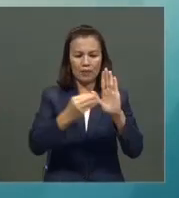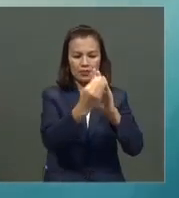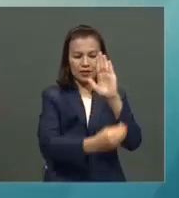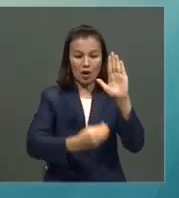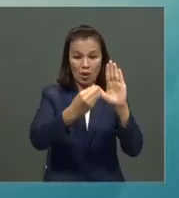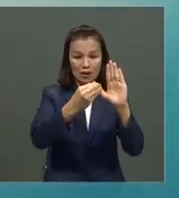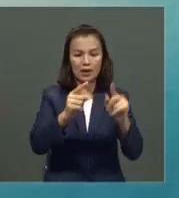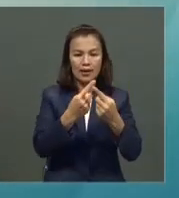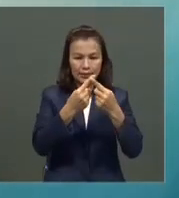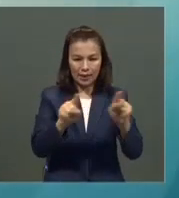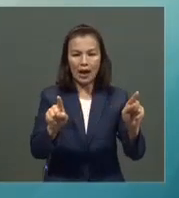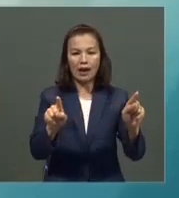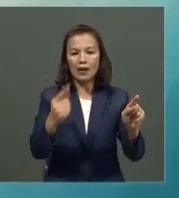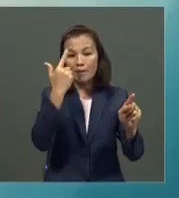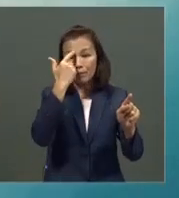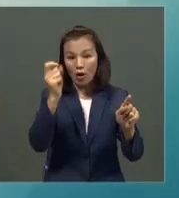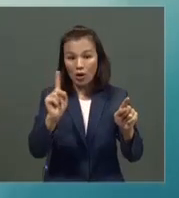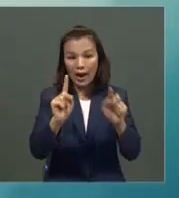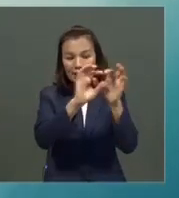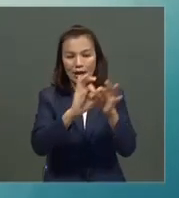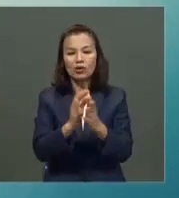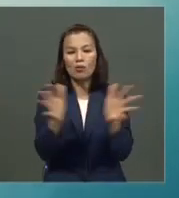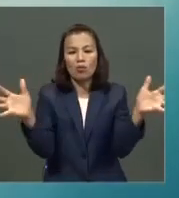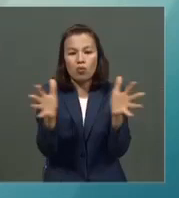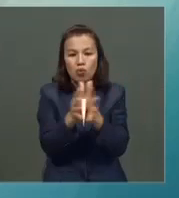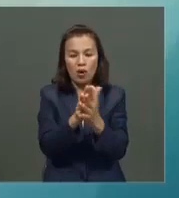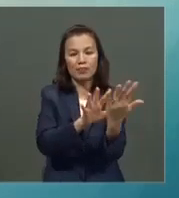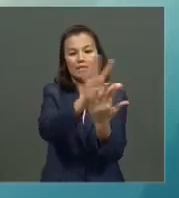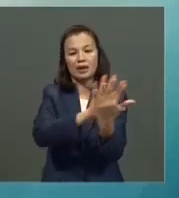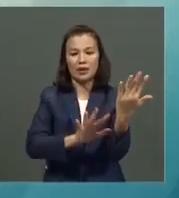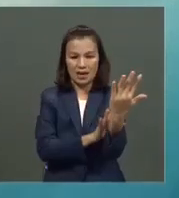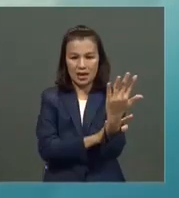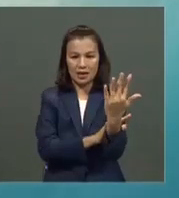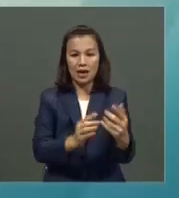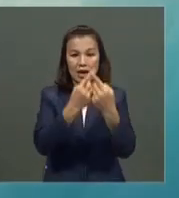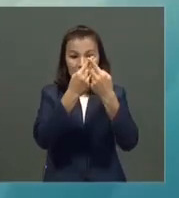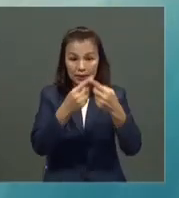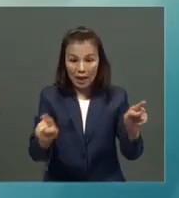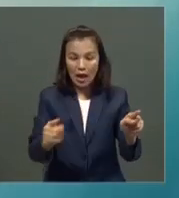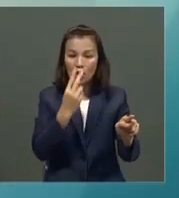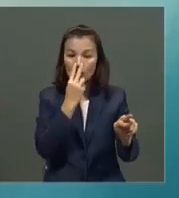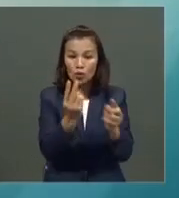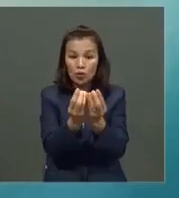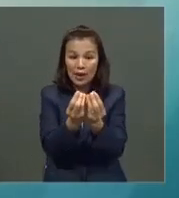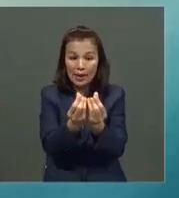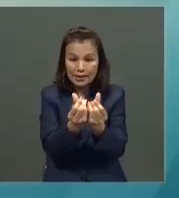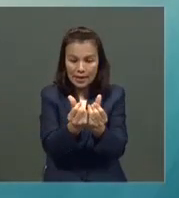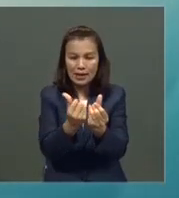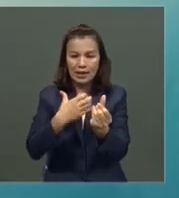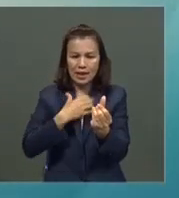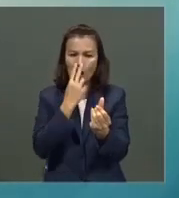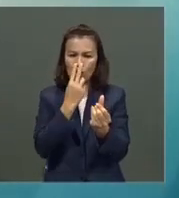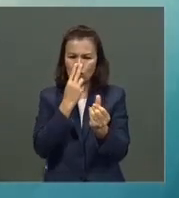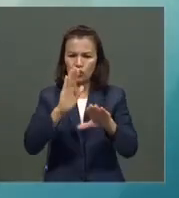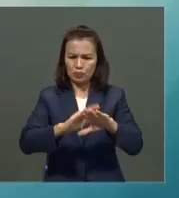ต่างกันเพราะว่านี่เป็นตัวเลขรวมในทั้งประเทศนะคะทีนี้พอมาดูในรายละเอียดตรงนี้เนี่ยอยากให้ท่านติดตาม